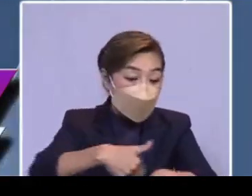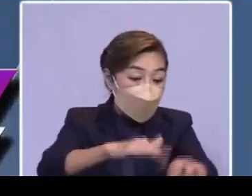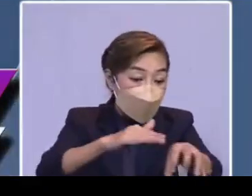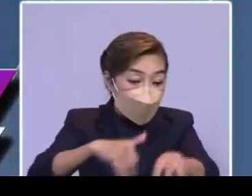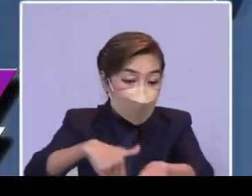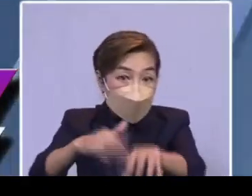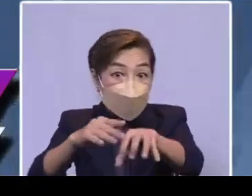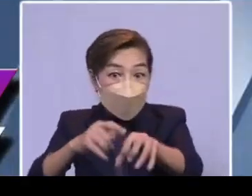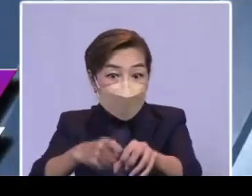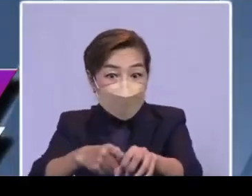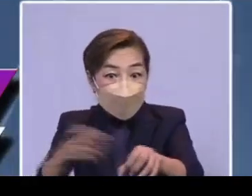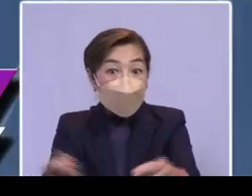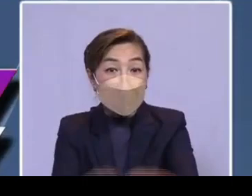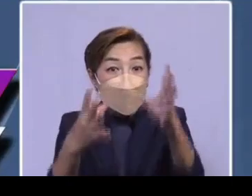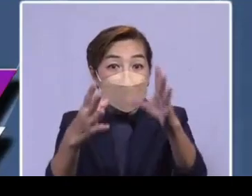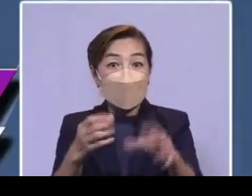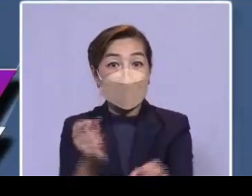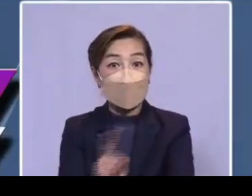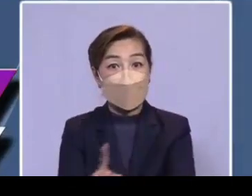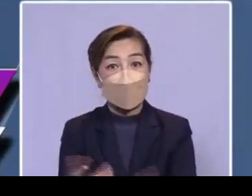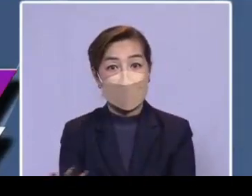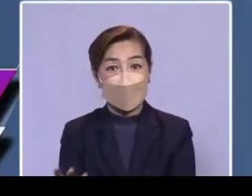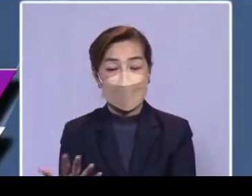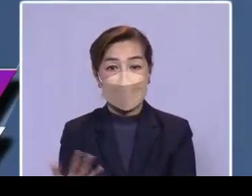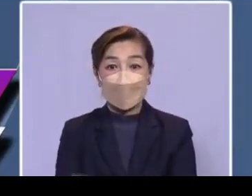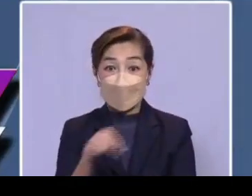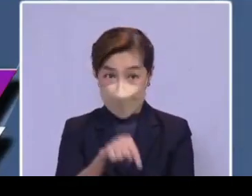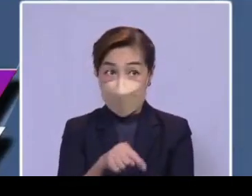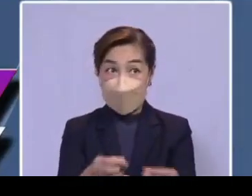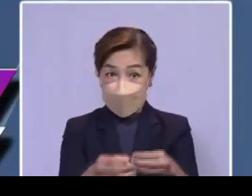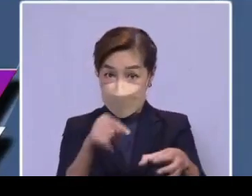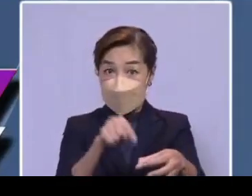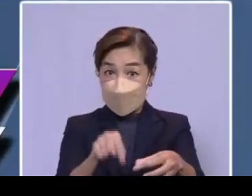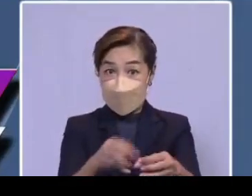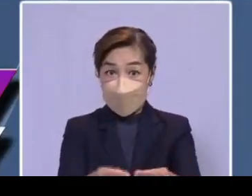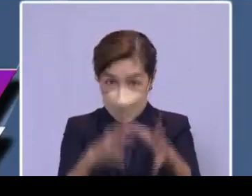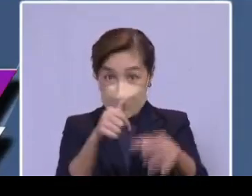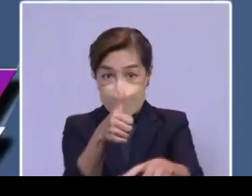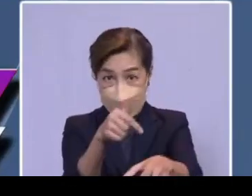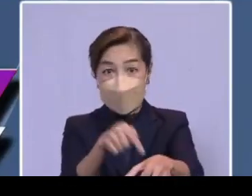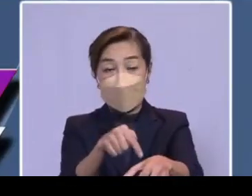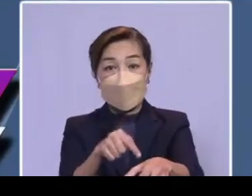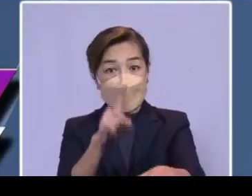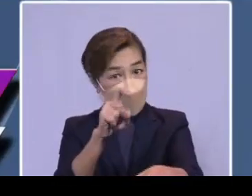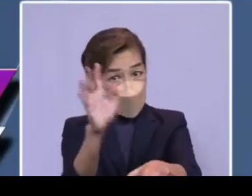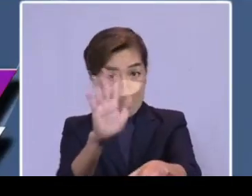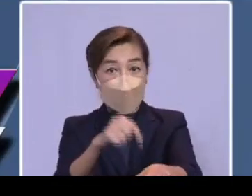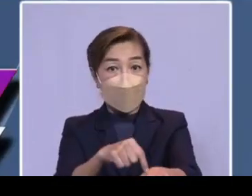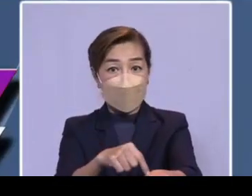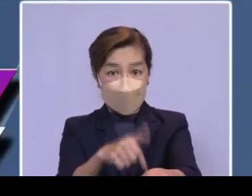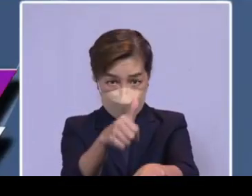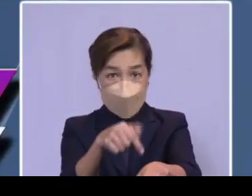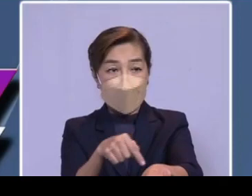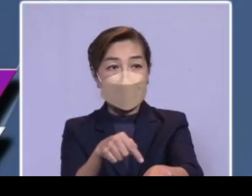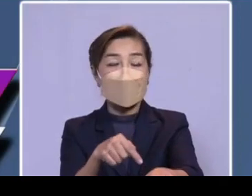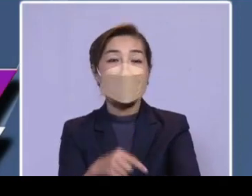เกิดเขาเรียกว่าอะไรสลักของระเบิดมันหลุดขึ้นมายังใช้การได้อยู่ด้วยสภาพยังดีอยู่ด้วย